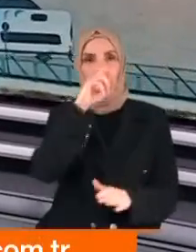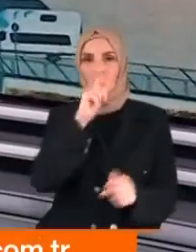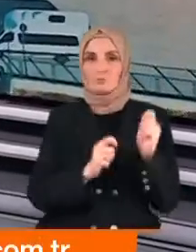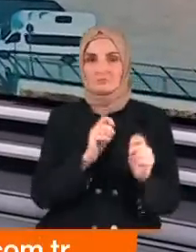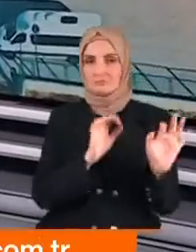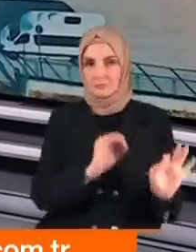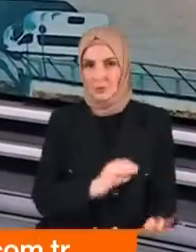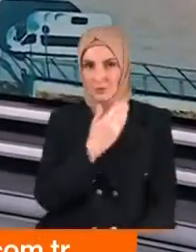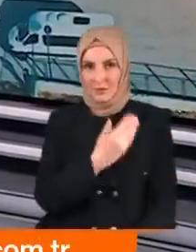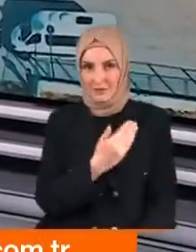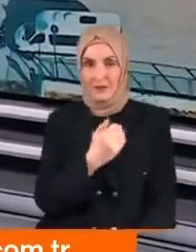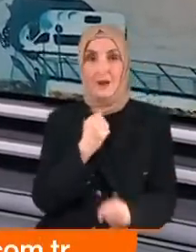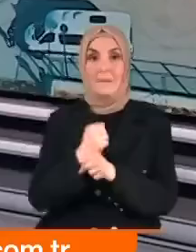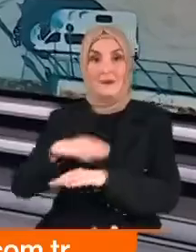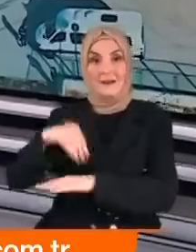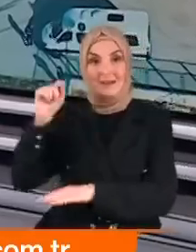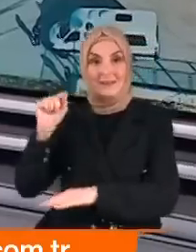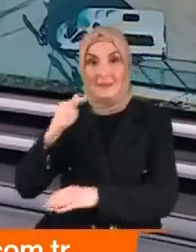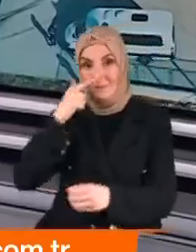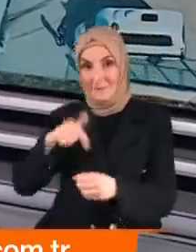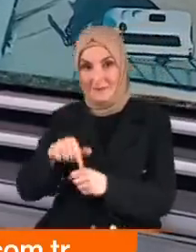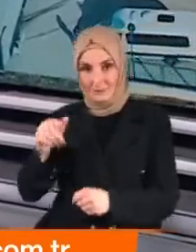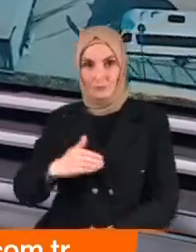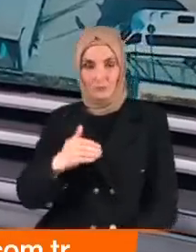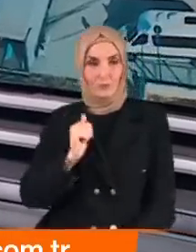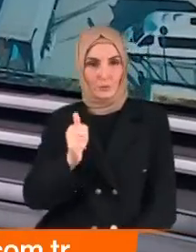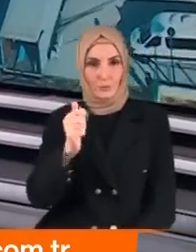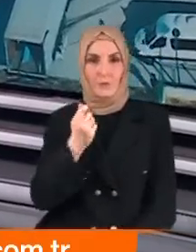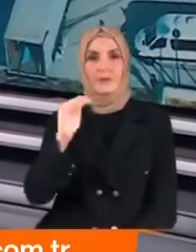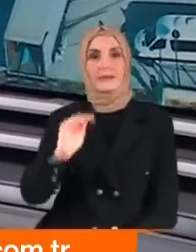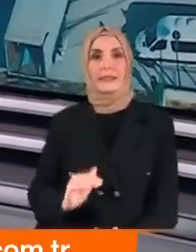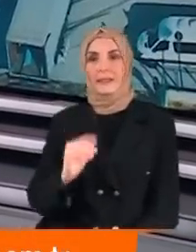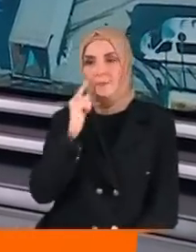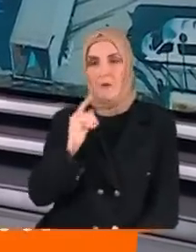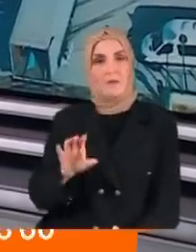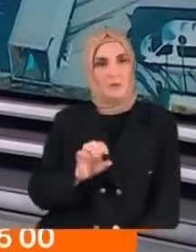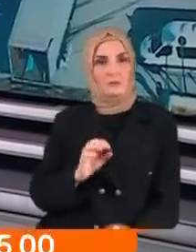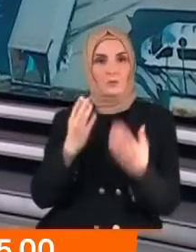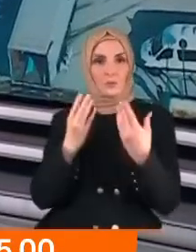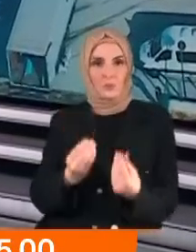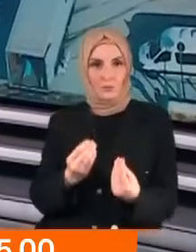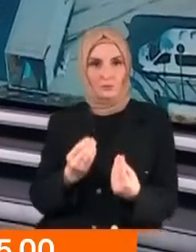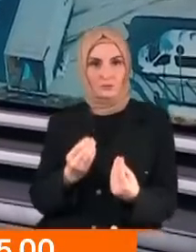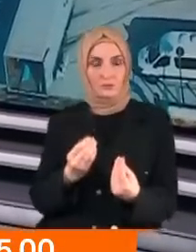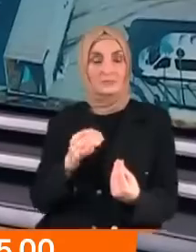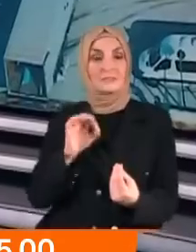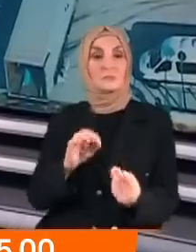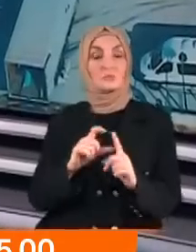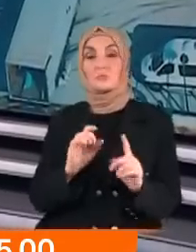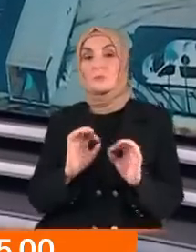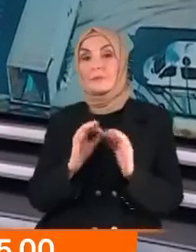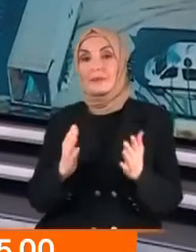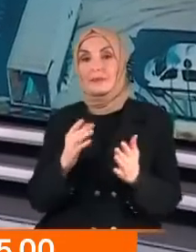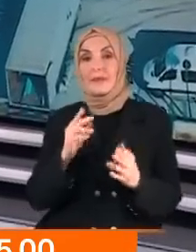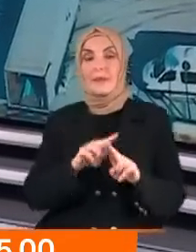önümüzdeki günlerde cebimize indirim olarak yansıyacak. Peki son durum ne? Mahmut Keşan ve Murat Bal bugün Enerji Bakanı Fatih